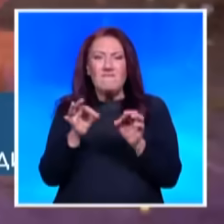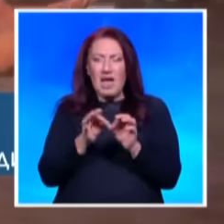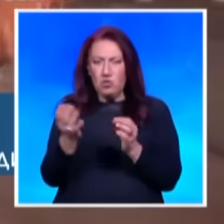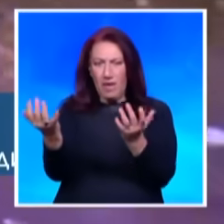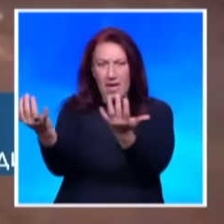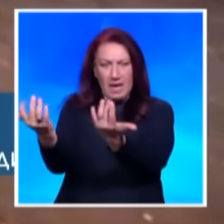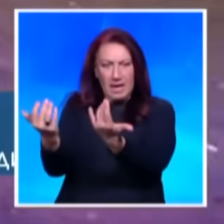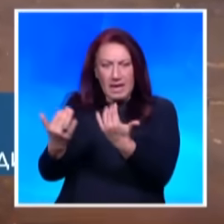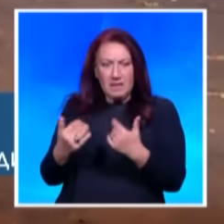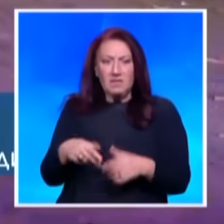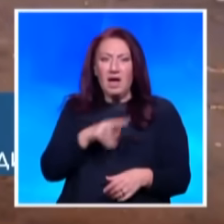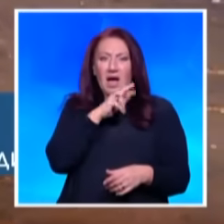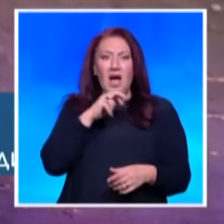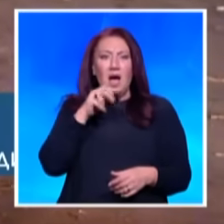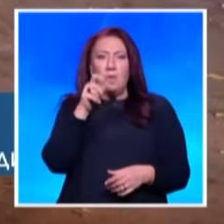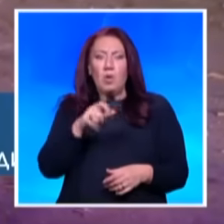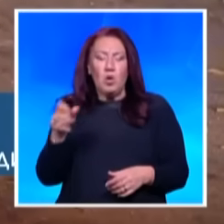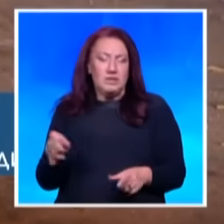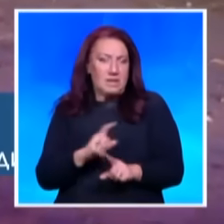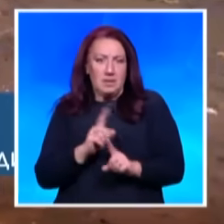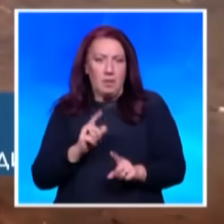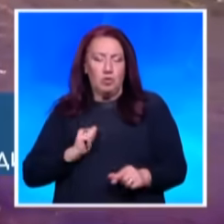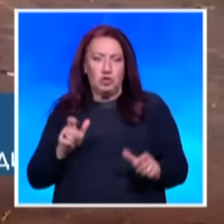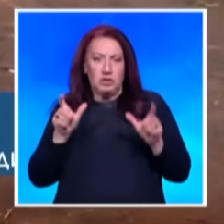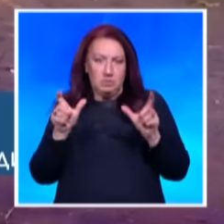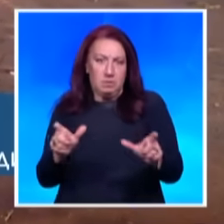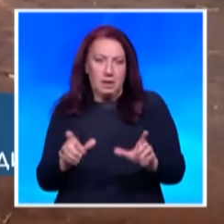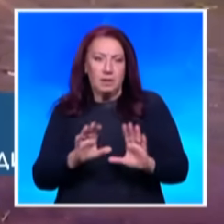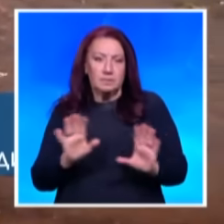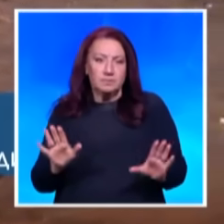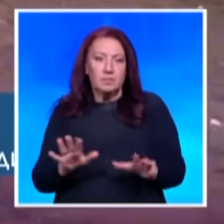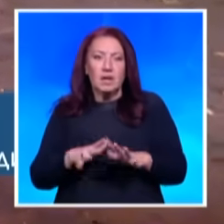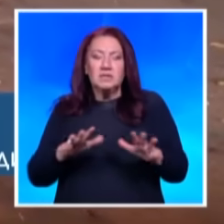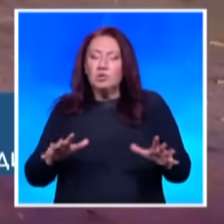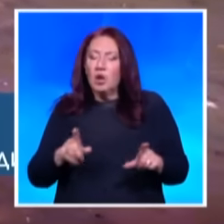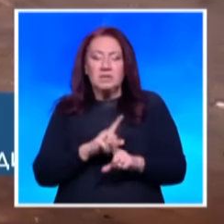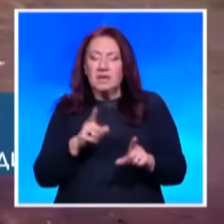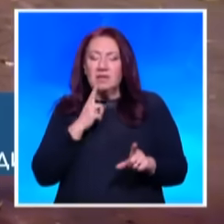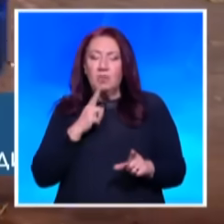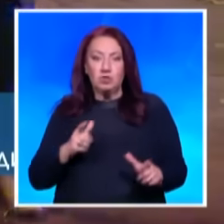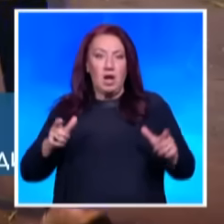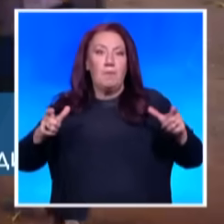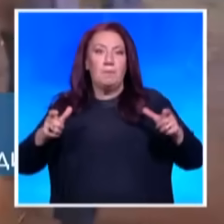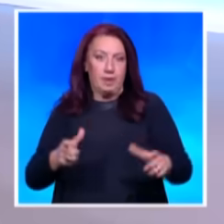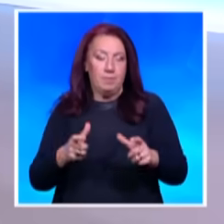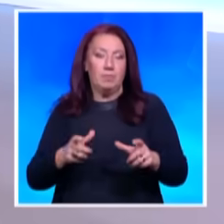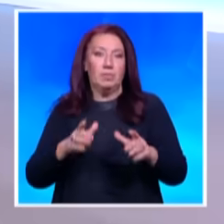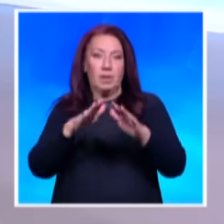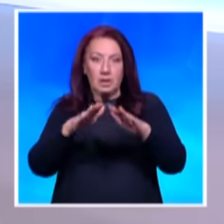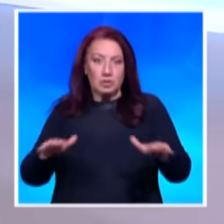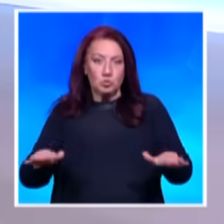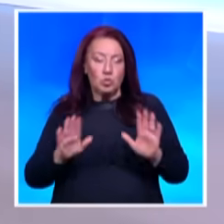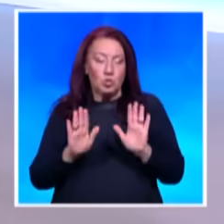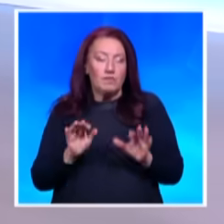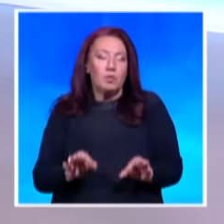спре в този момент. Ситуацията определено ескалира, продължава да ескалира и не може да бъде овладяна към този момент от полицията.